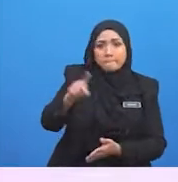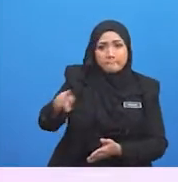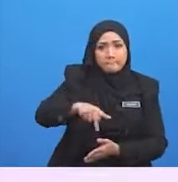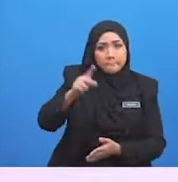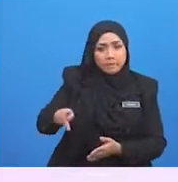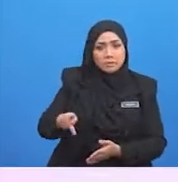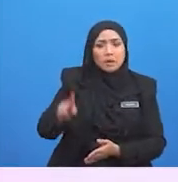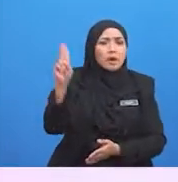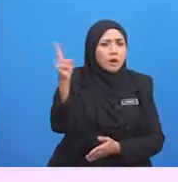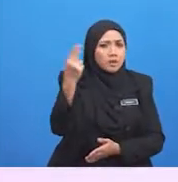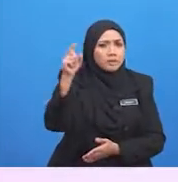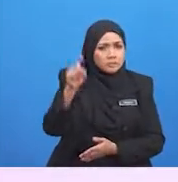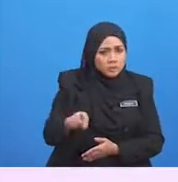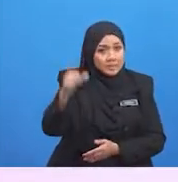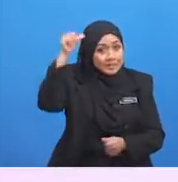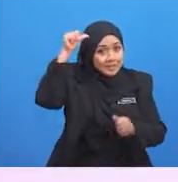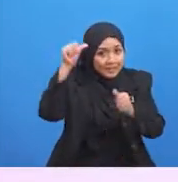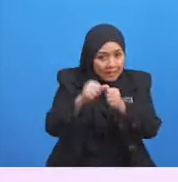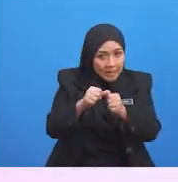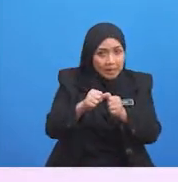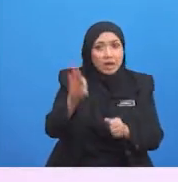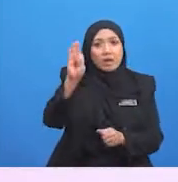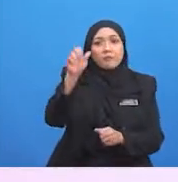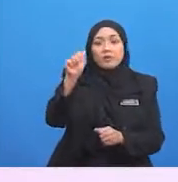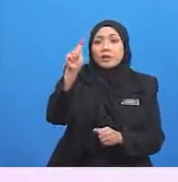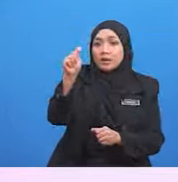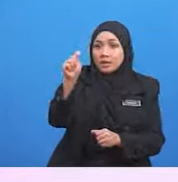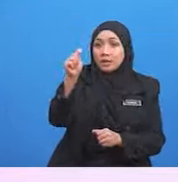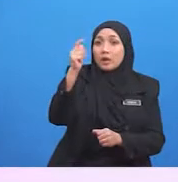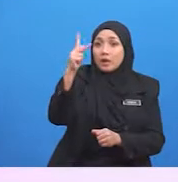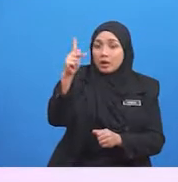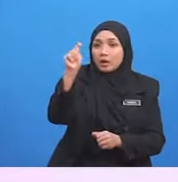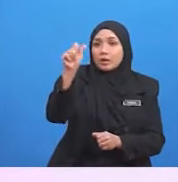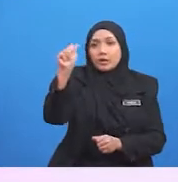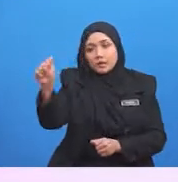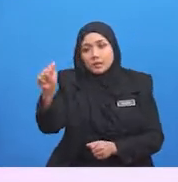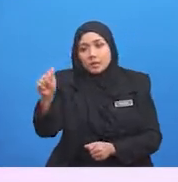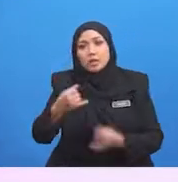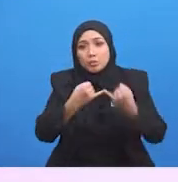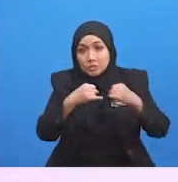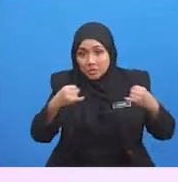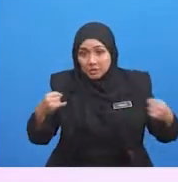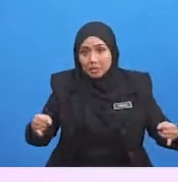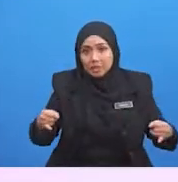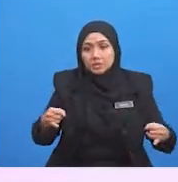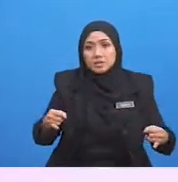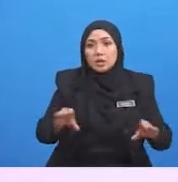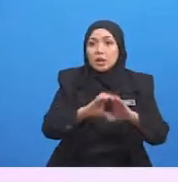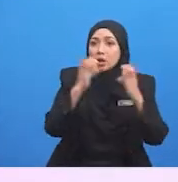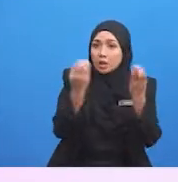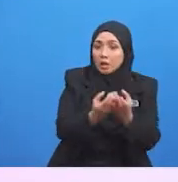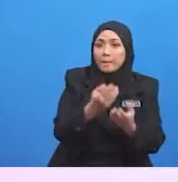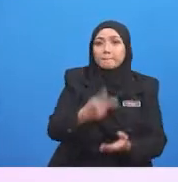pelajar-pelajar hanya perlu mengingat fakta jenis-jenis atau klasifikasi produk pengguna